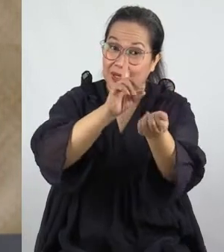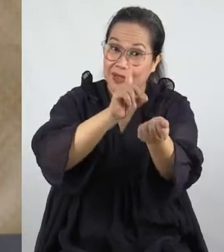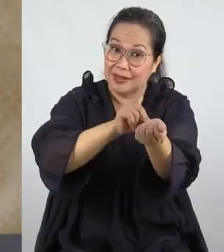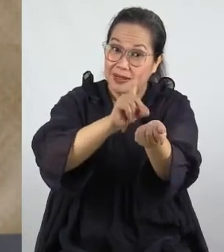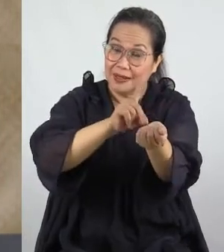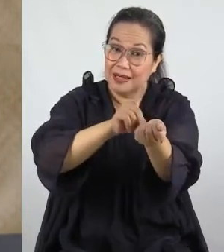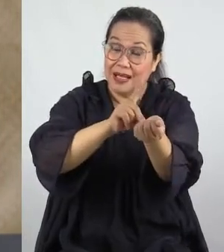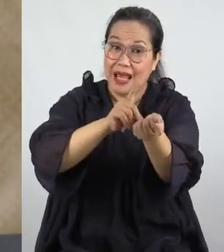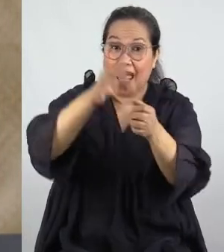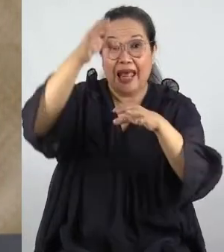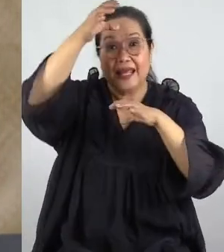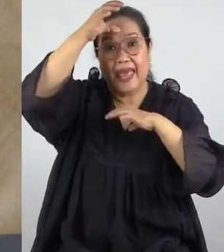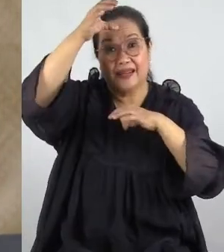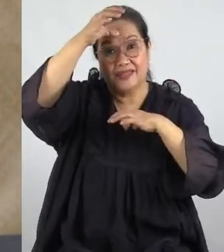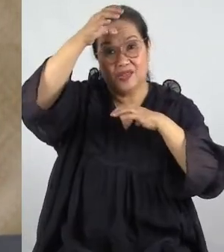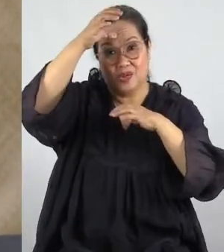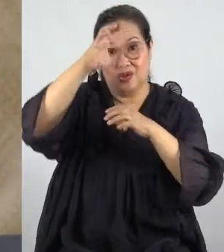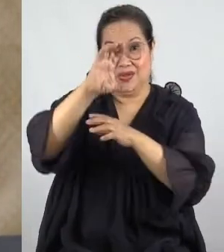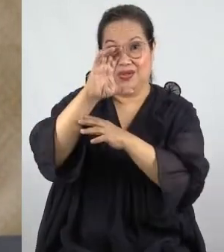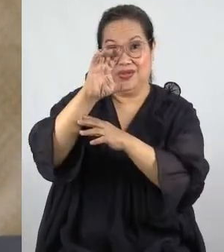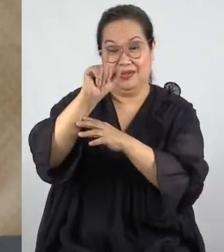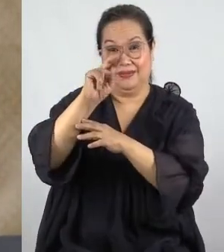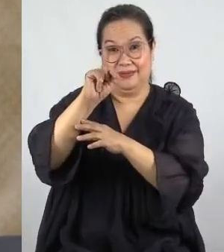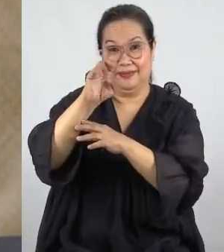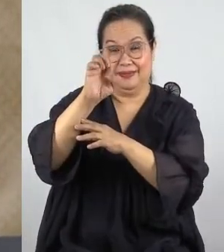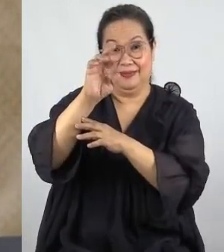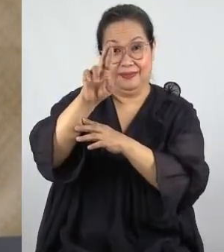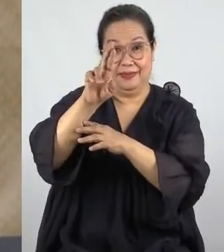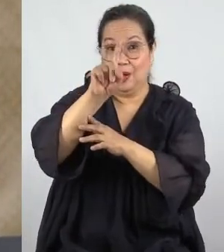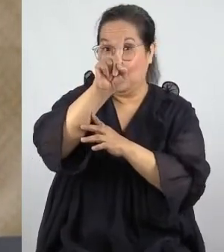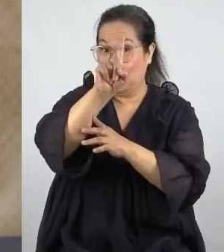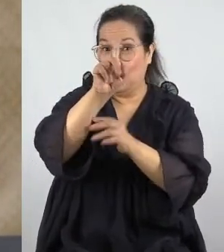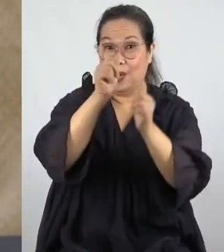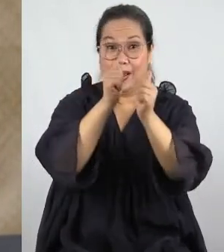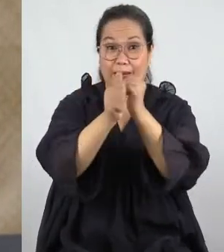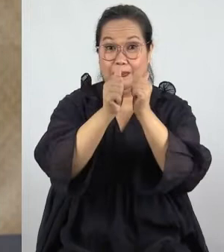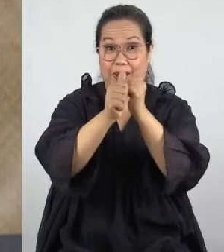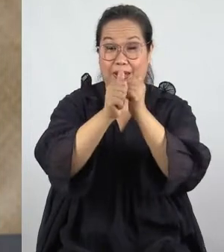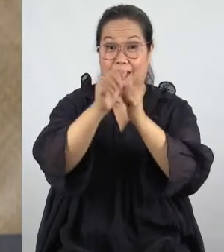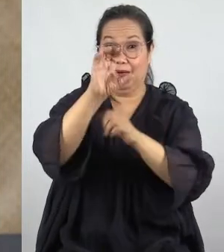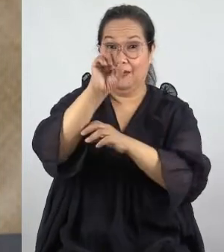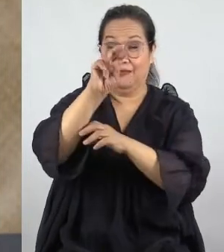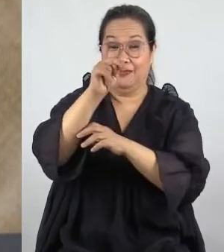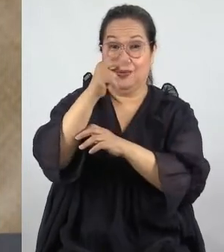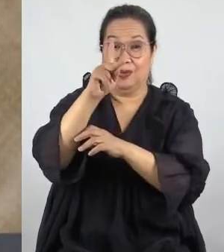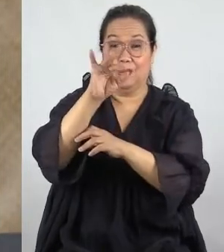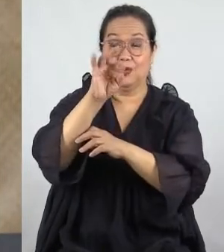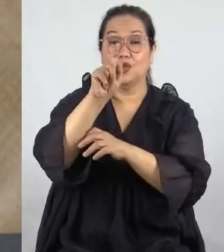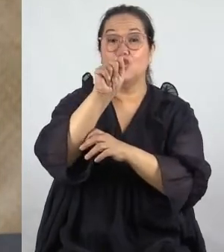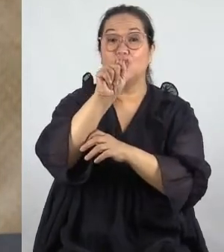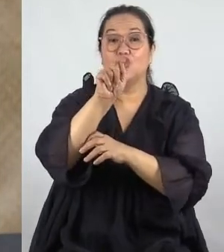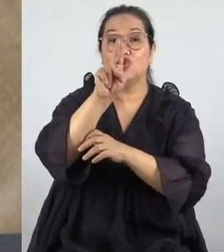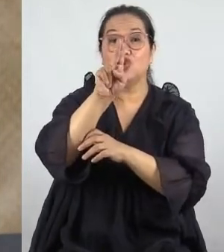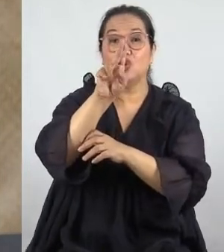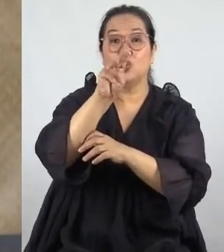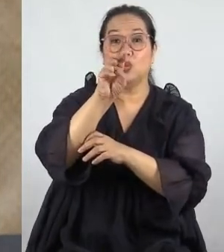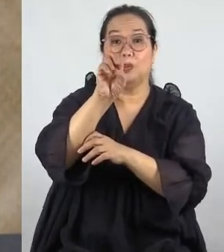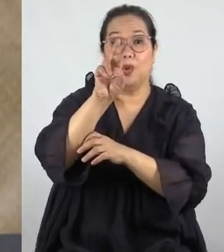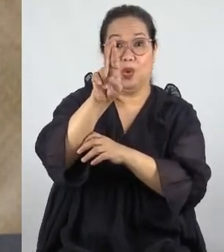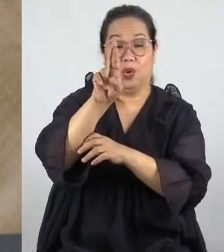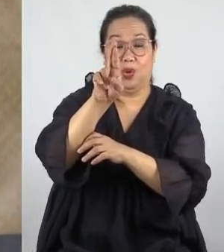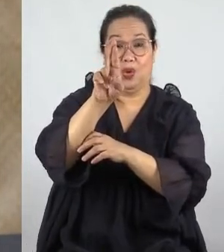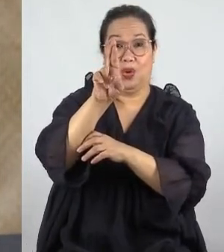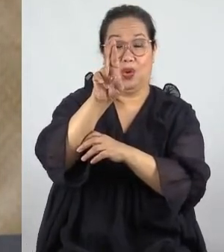ng cancer. Sapagkat ang isang kahulugan ng ongkos ay tumor.